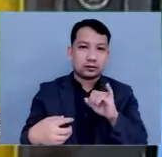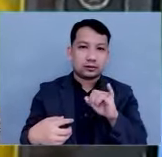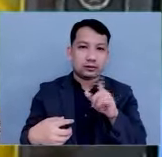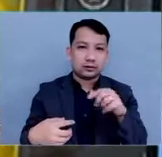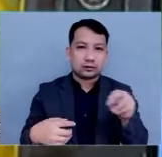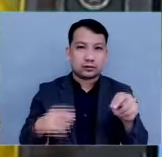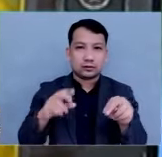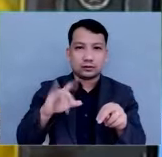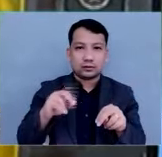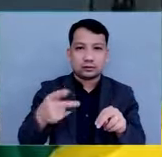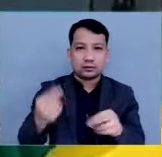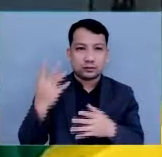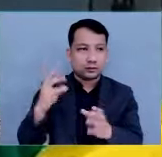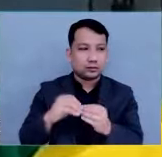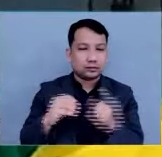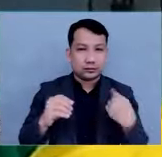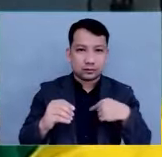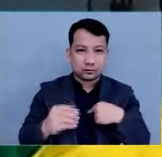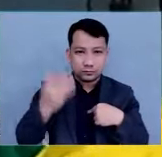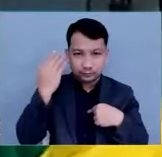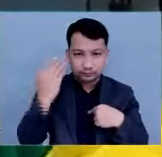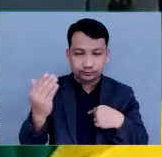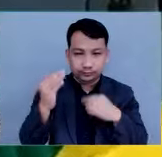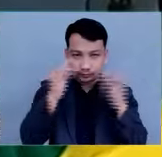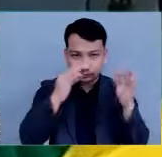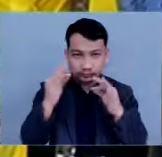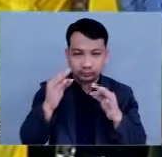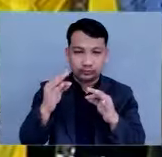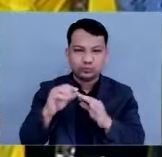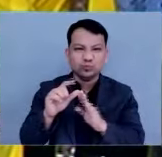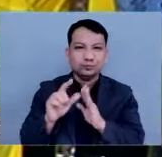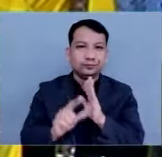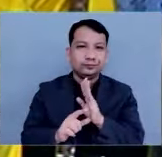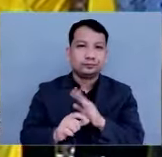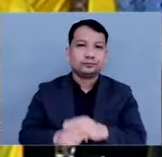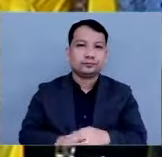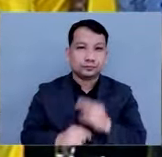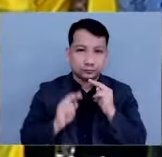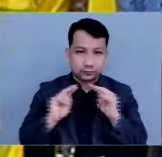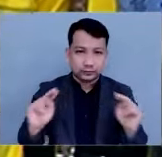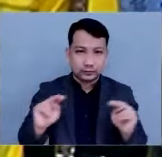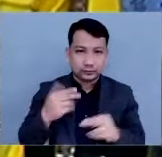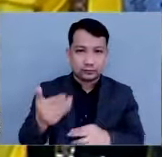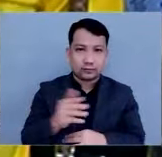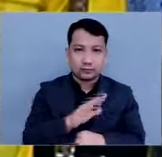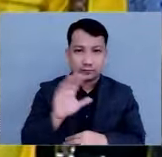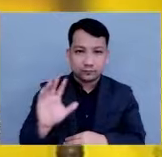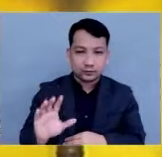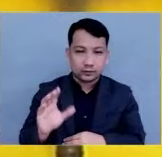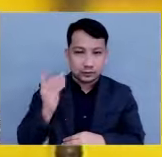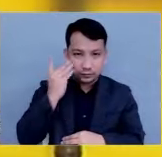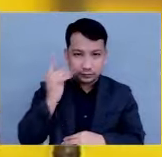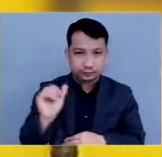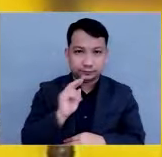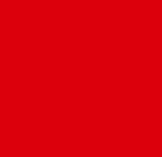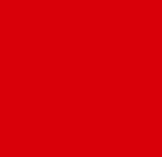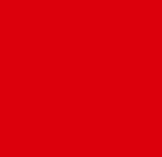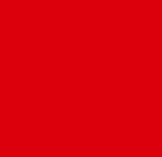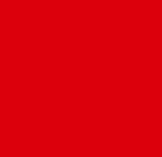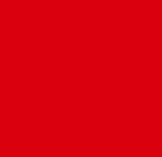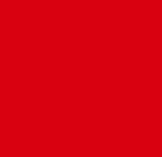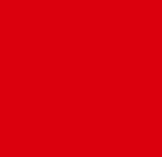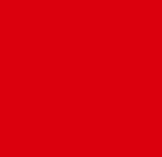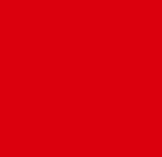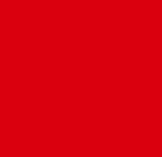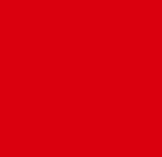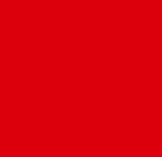maharap sa reklamong paglabag sa Comprehensive Dangerous Drugs Act. Nagbabalita mula sa Frontline, Dave Abuel, News 5.